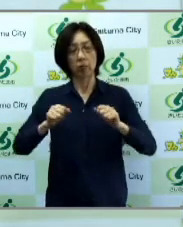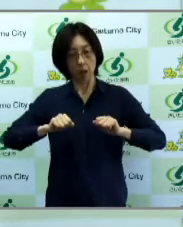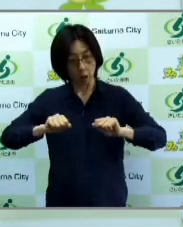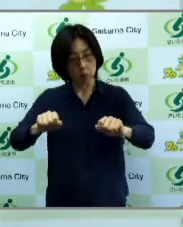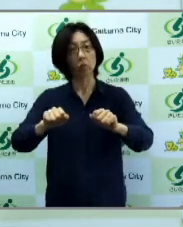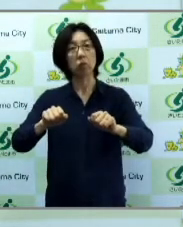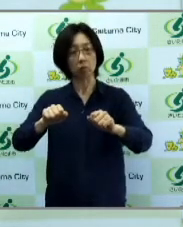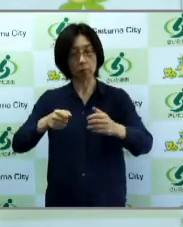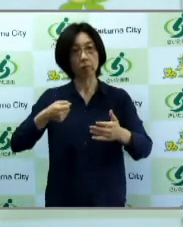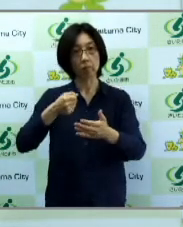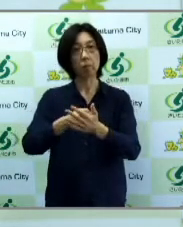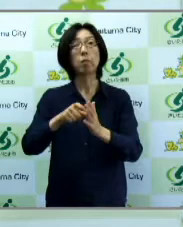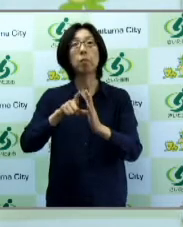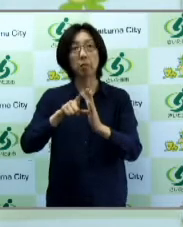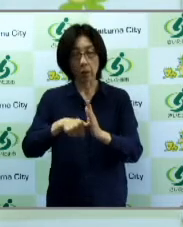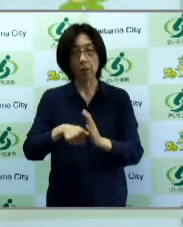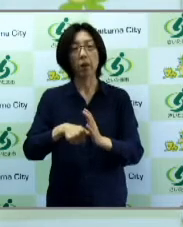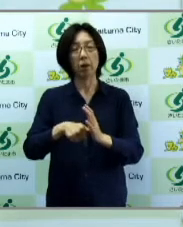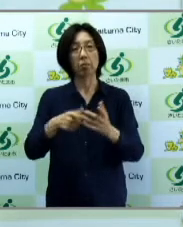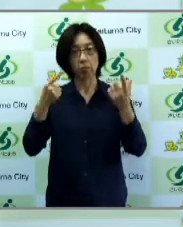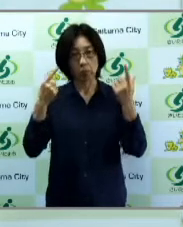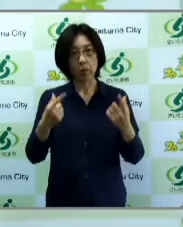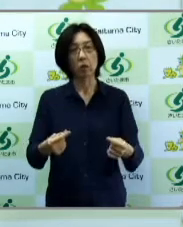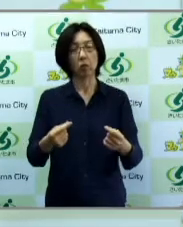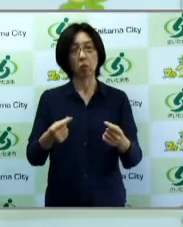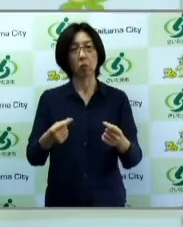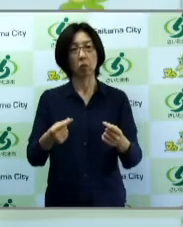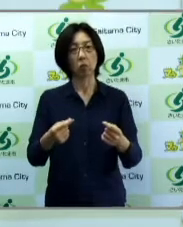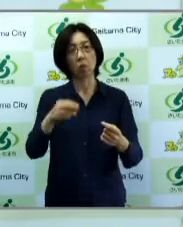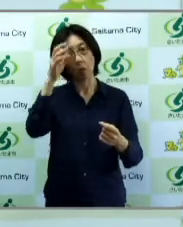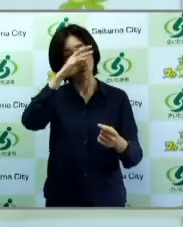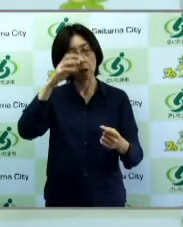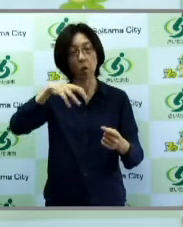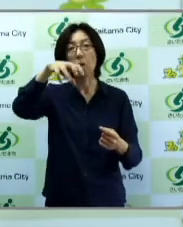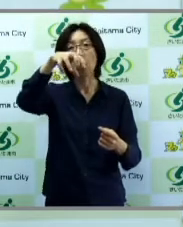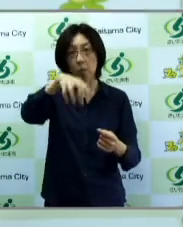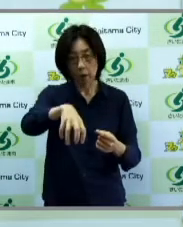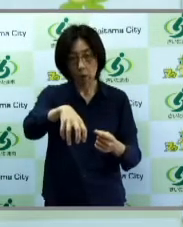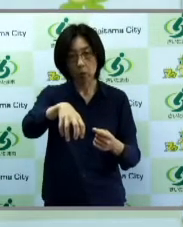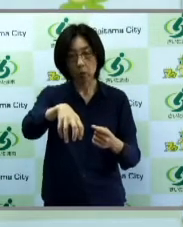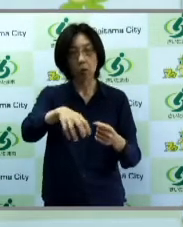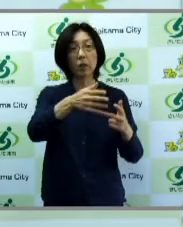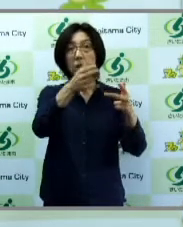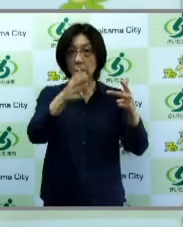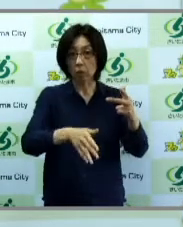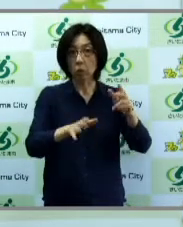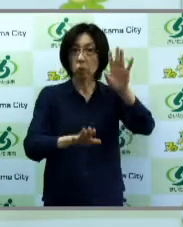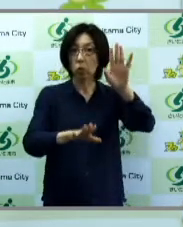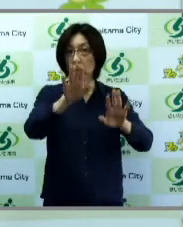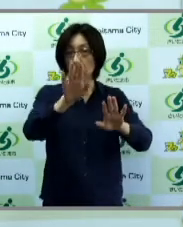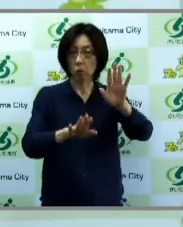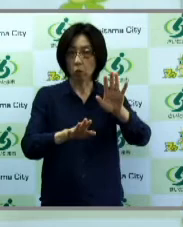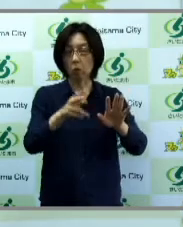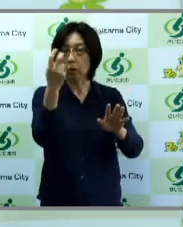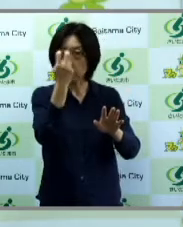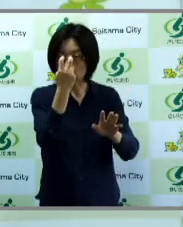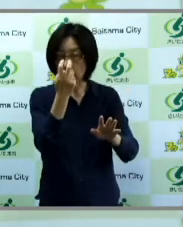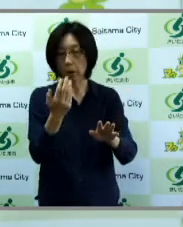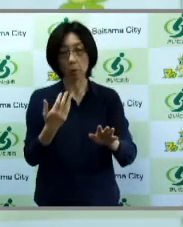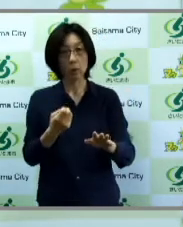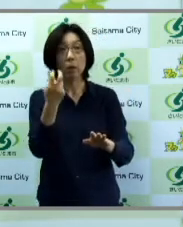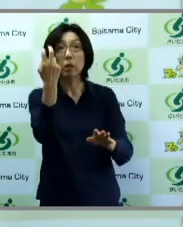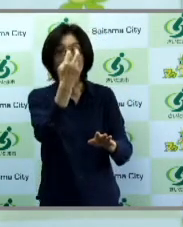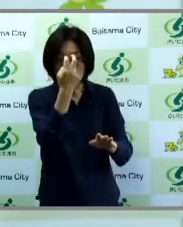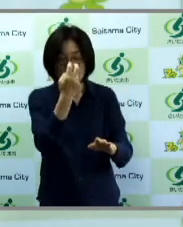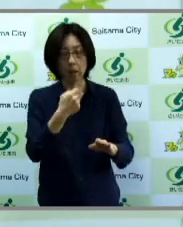の状況であるとか、あるいは施設の状況であるとか、あるいは自分たちのその感染にかからないための取り組みの仕